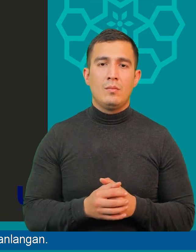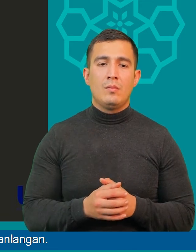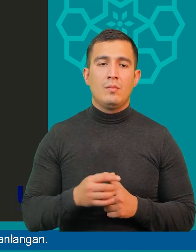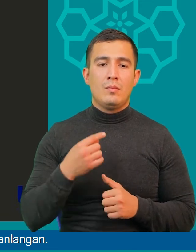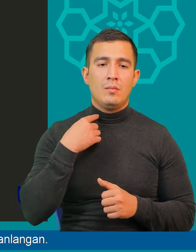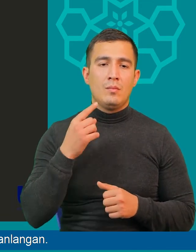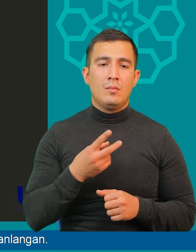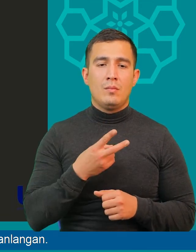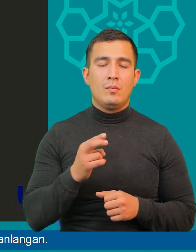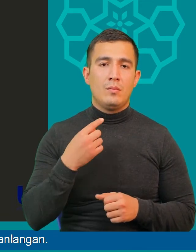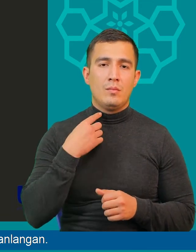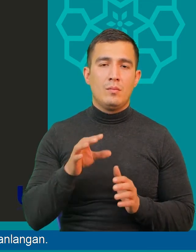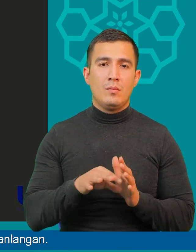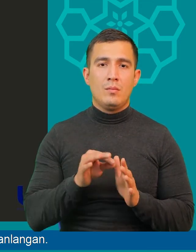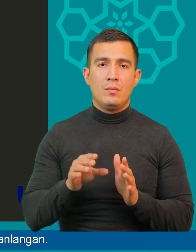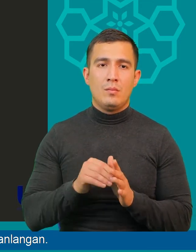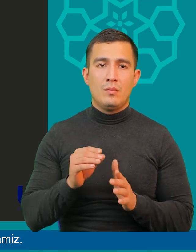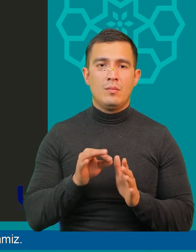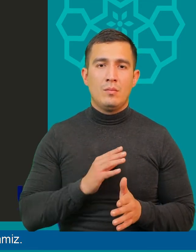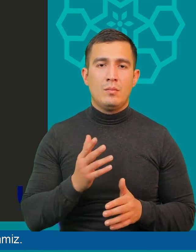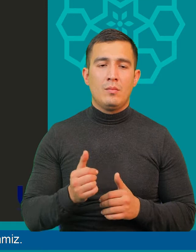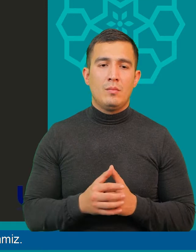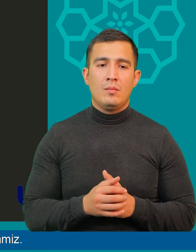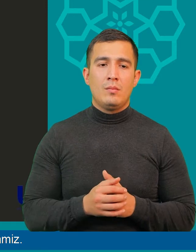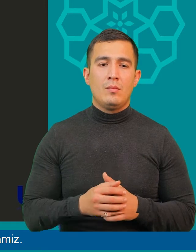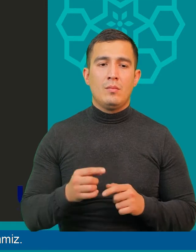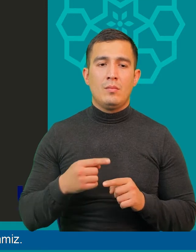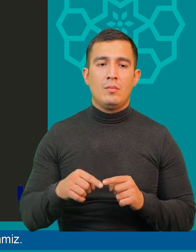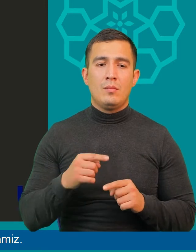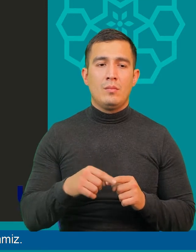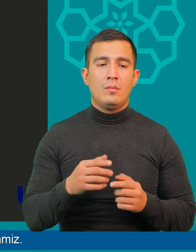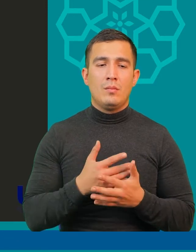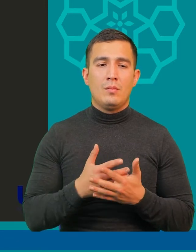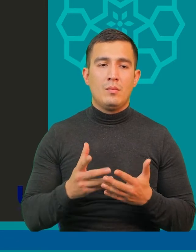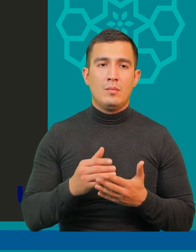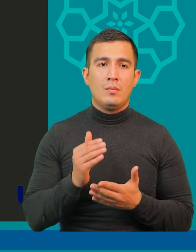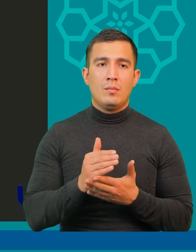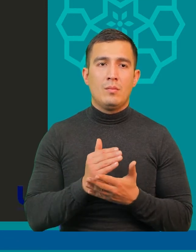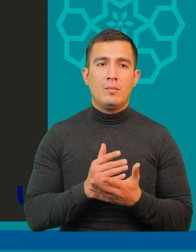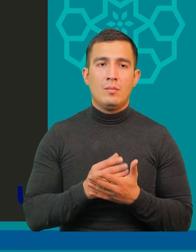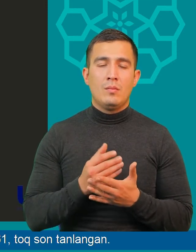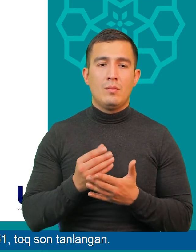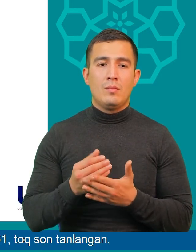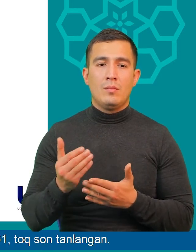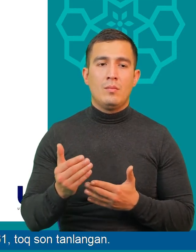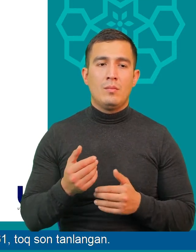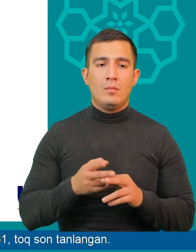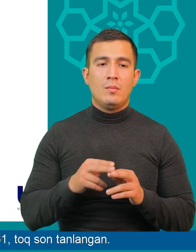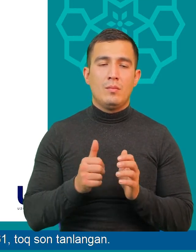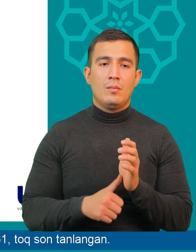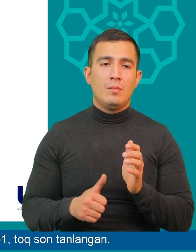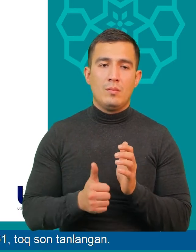juft son tanlangan, aks holda to'q son. Tanlangan sonni ham ekranga chiqarib qo'yamiz. Endi dasturni ishlatib ko'ramiz. Tanlangan